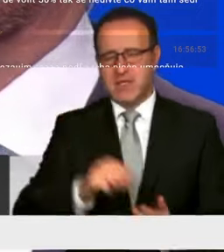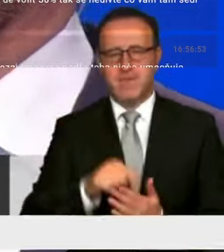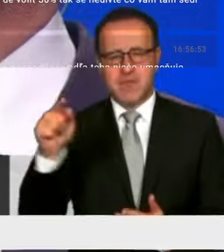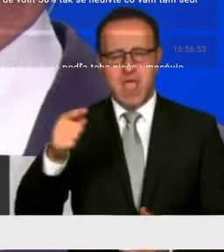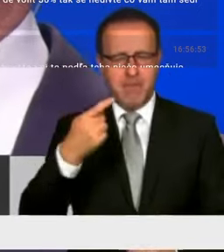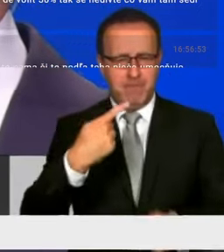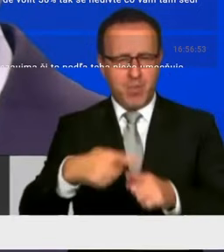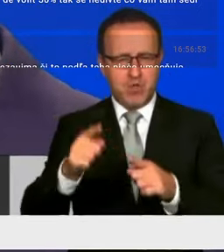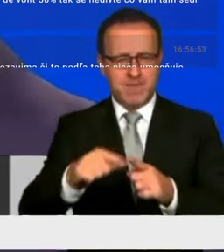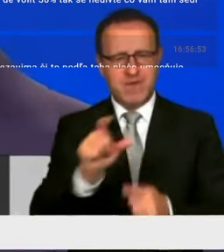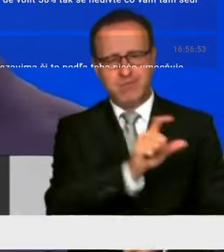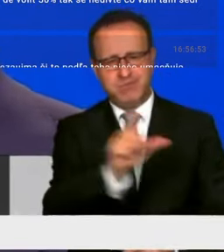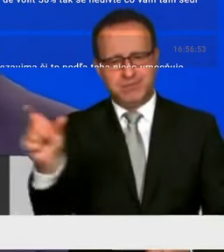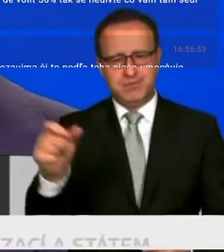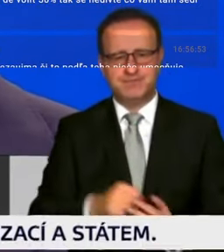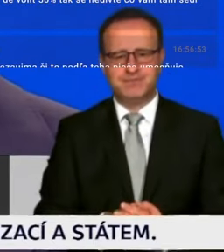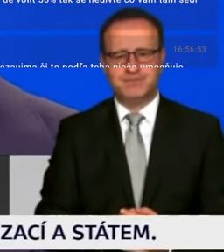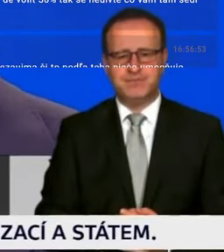Korčok